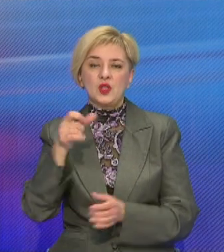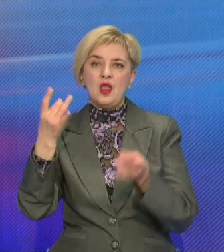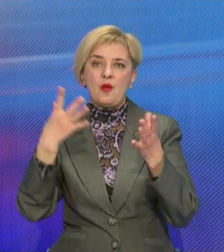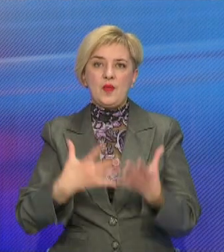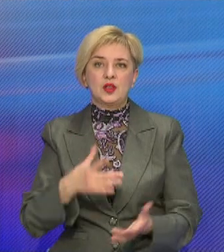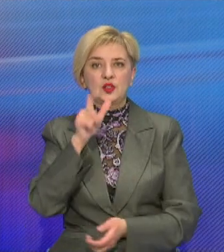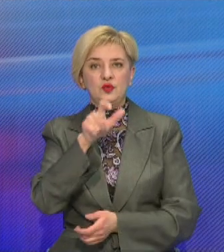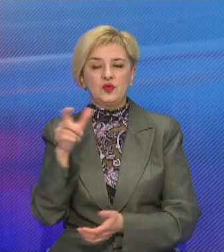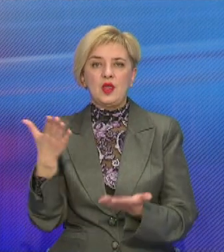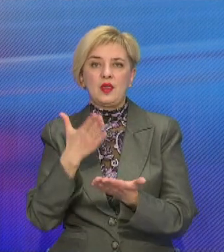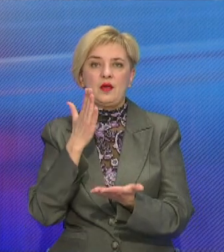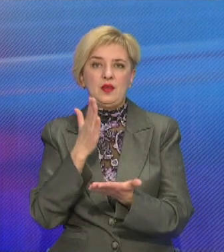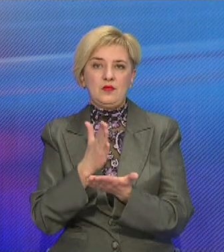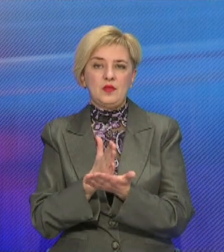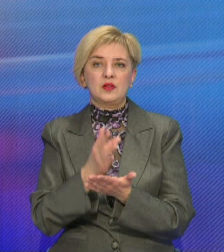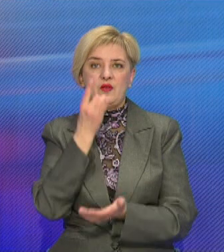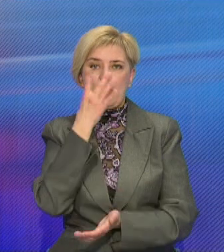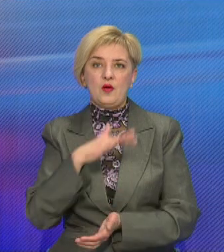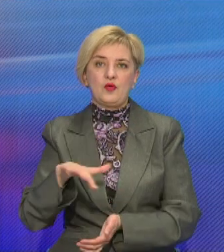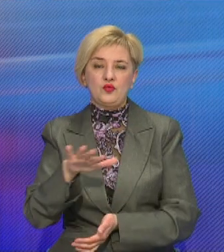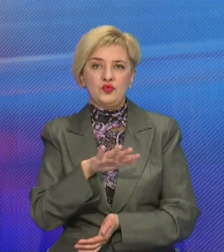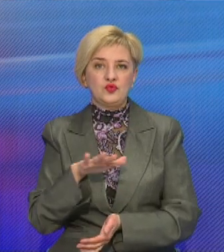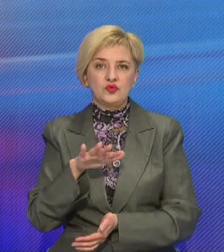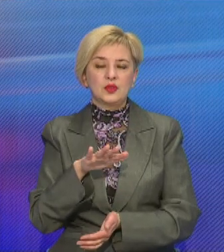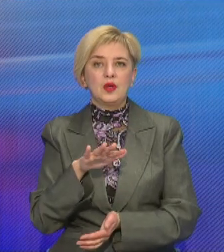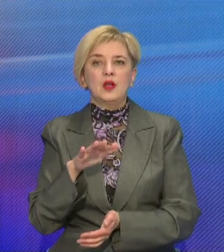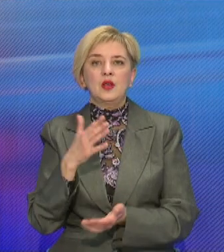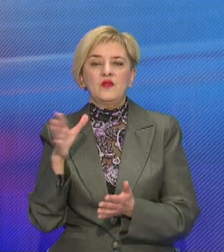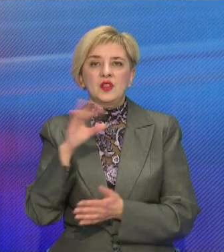якими славится Гродинщина. У всех жадающих сделать припынок на